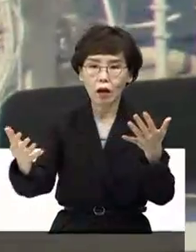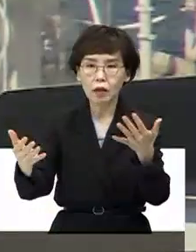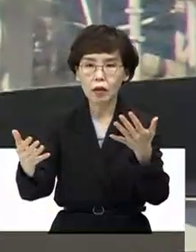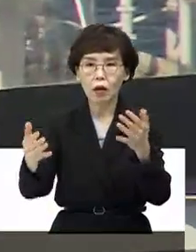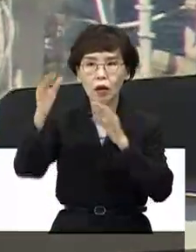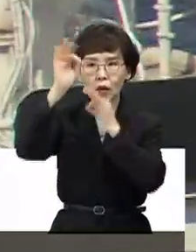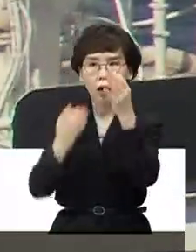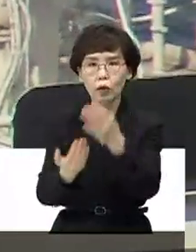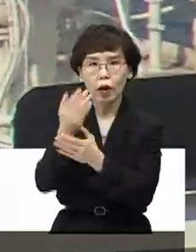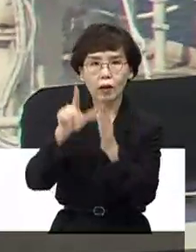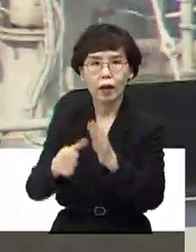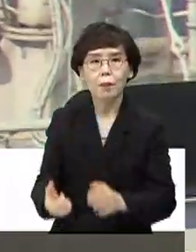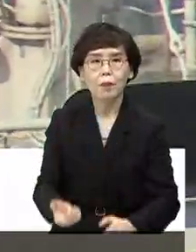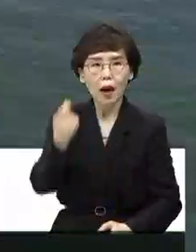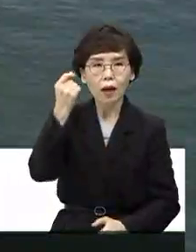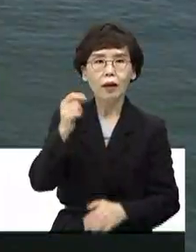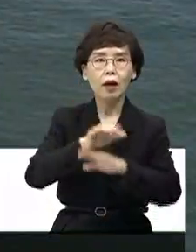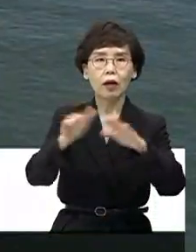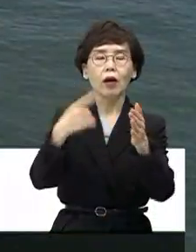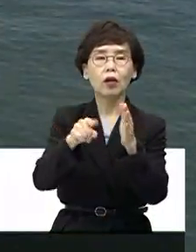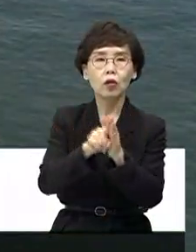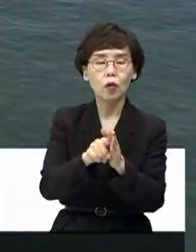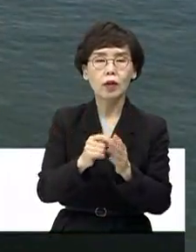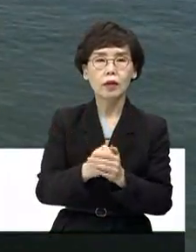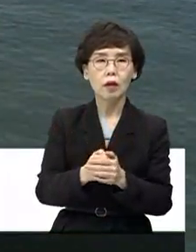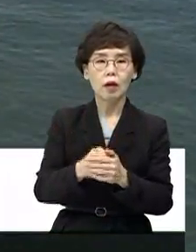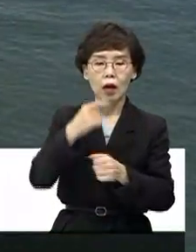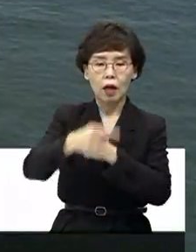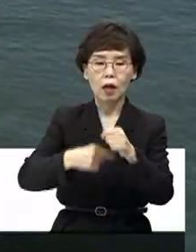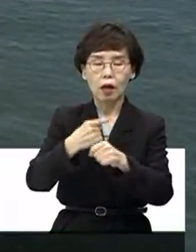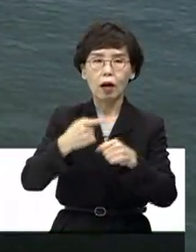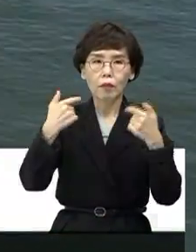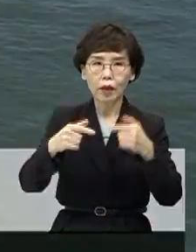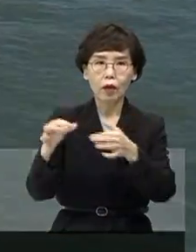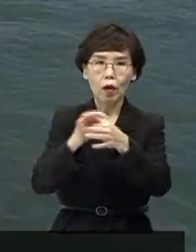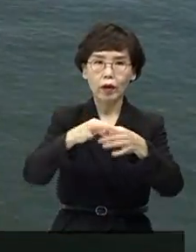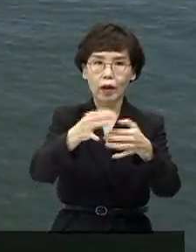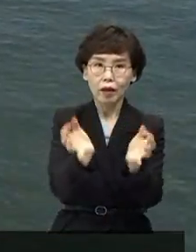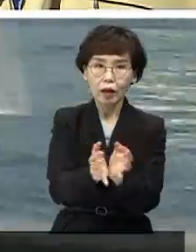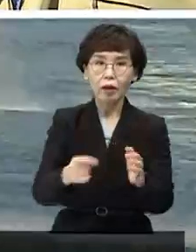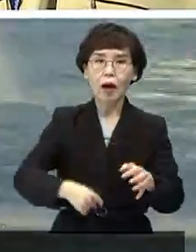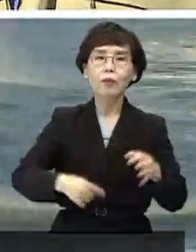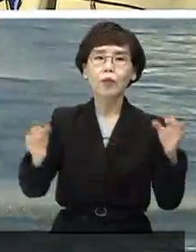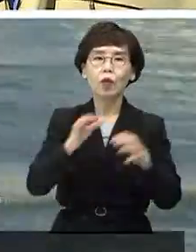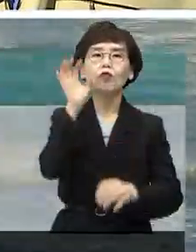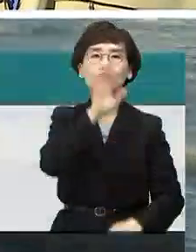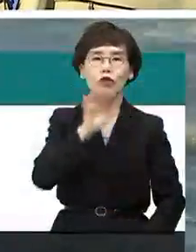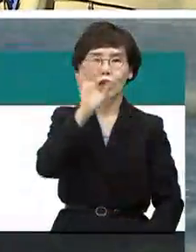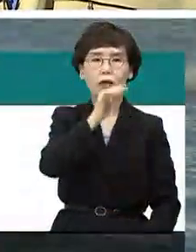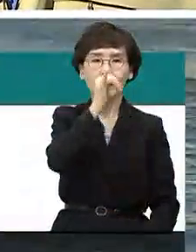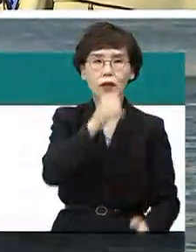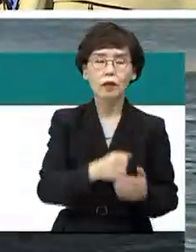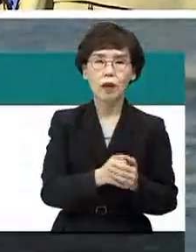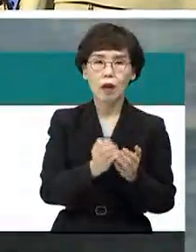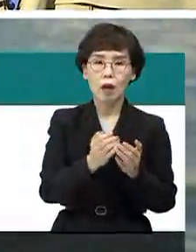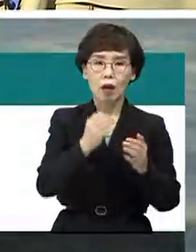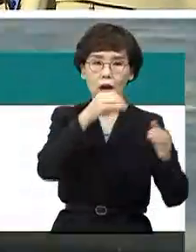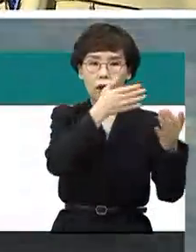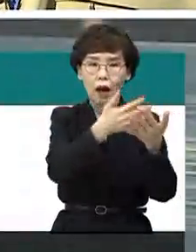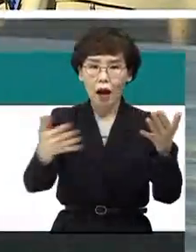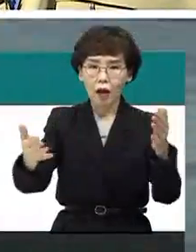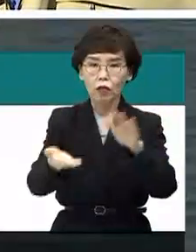사고에 신속하게 대응하기 위해 매년 관계기관 합동훈련이 이뤄지고 있습니다. 순환사고는